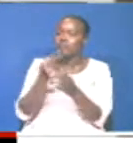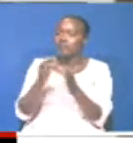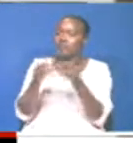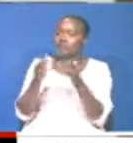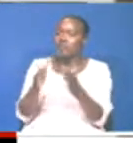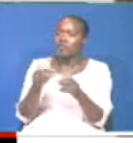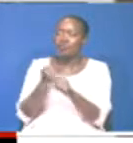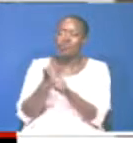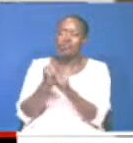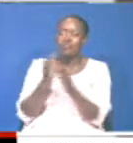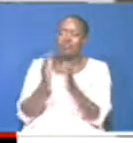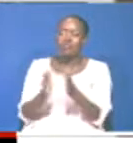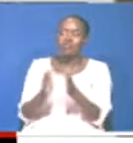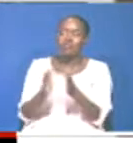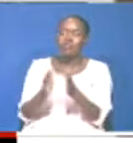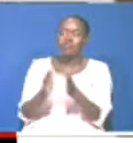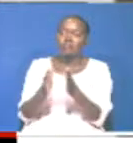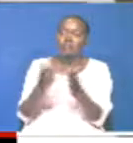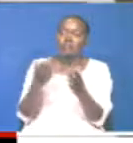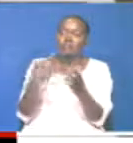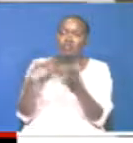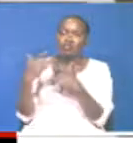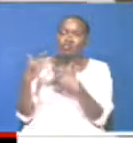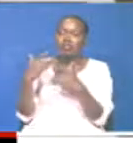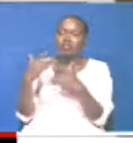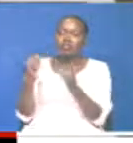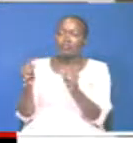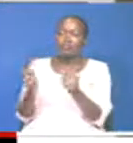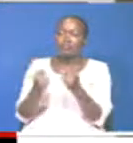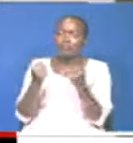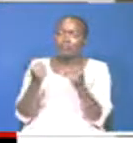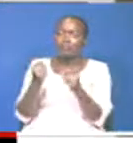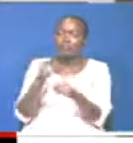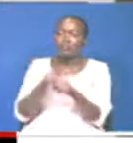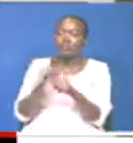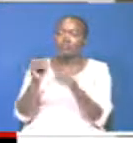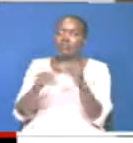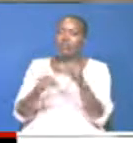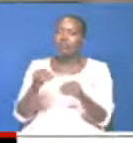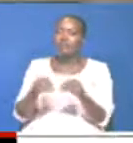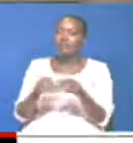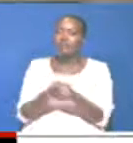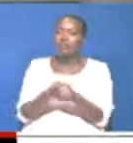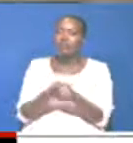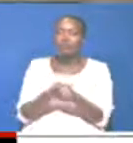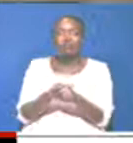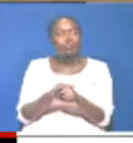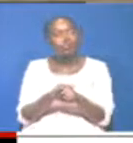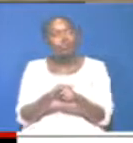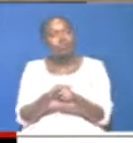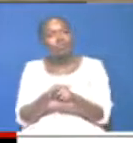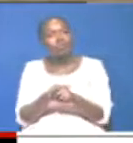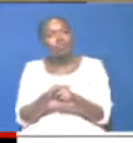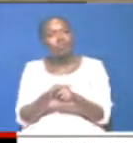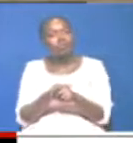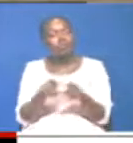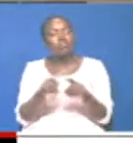kazi hao kuhusu usalama wakati wa kipindi cha uchaguzi. Well done. I think you still got it because